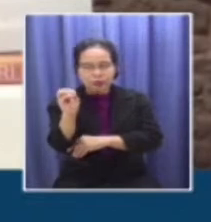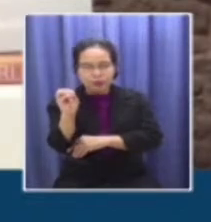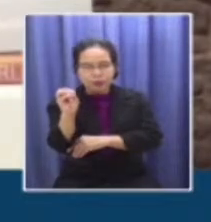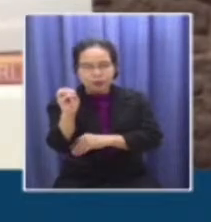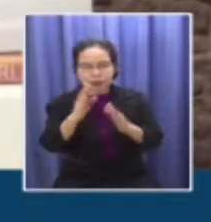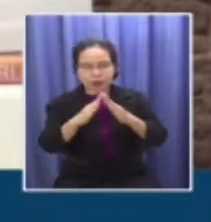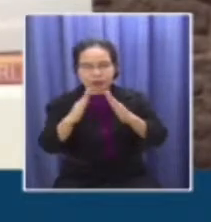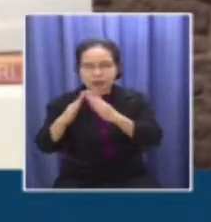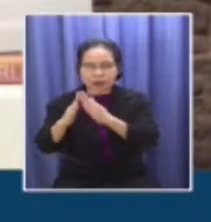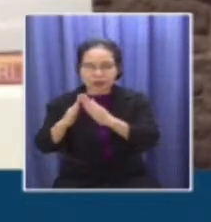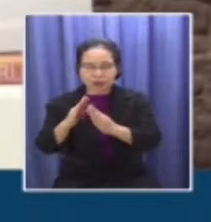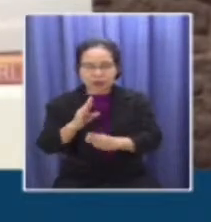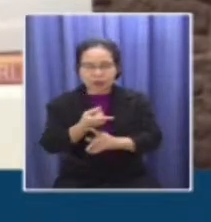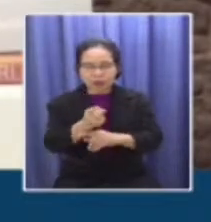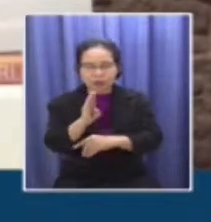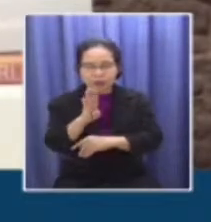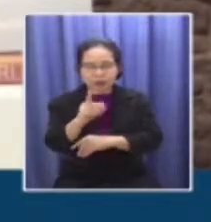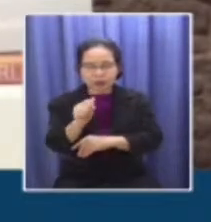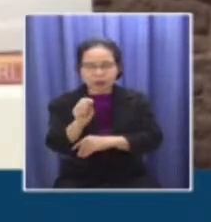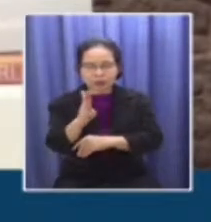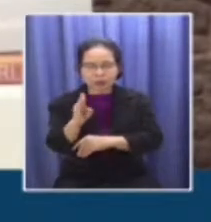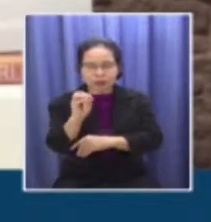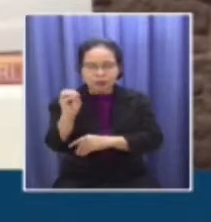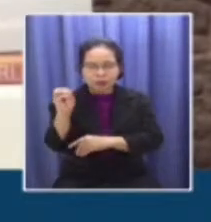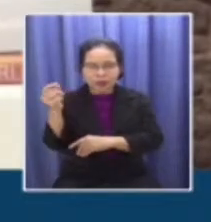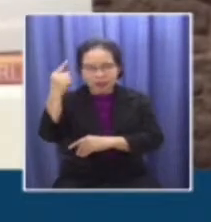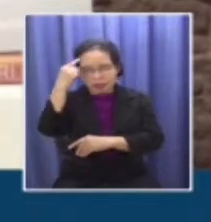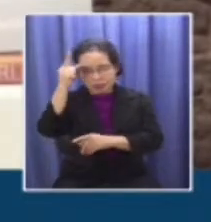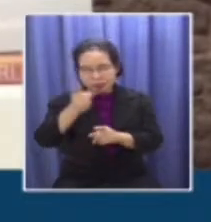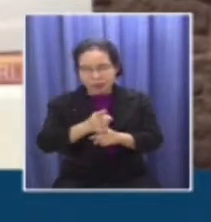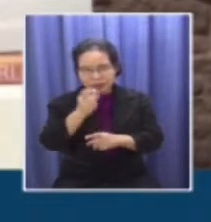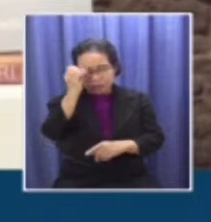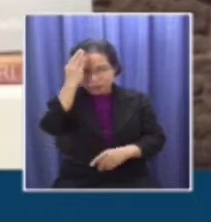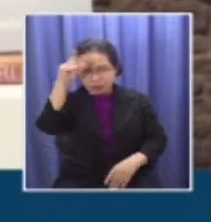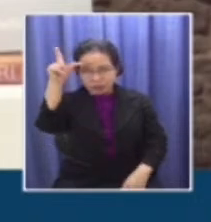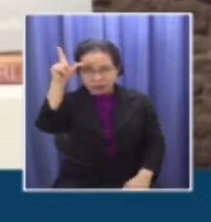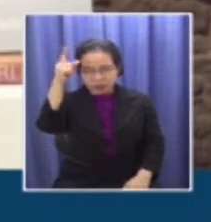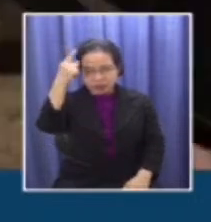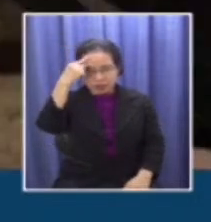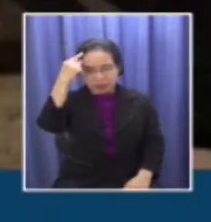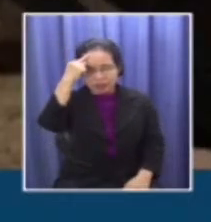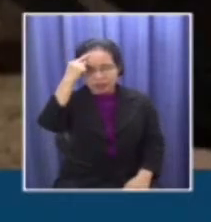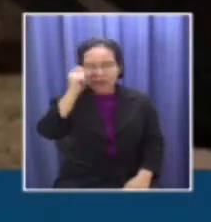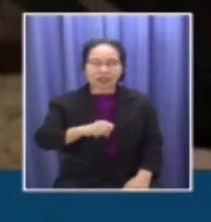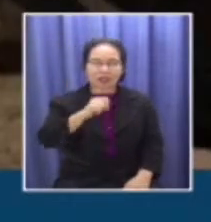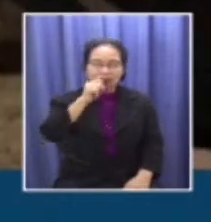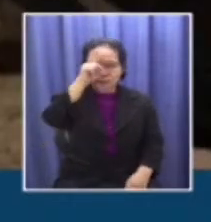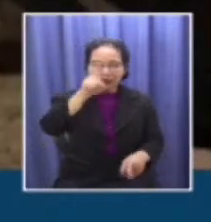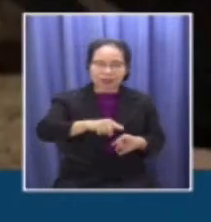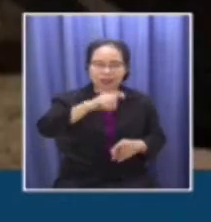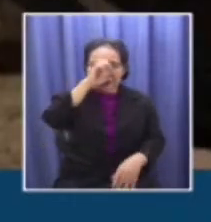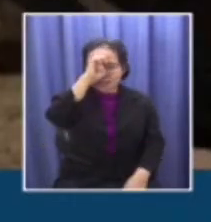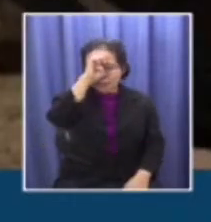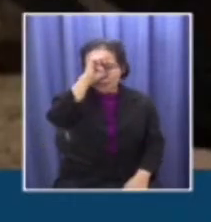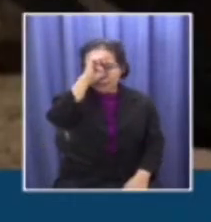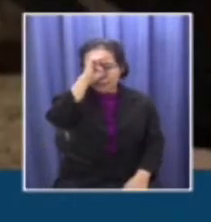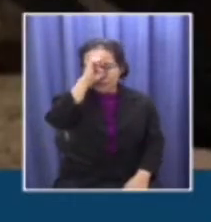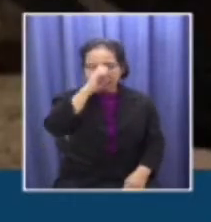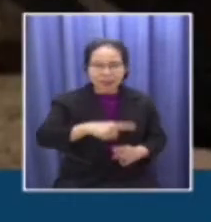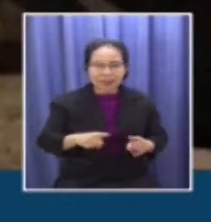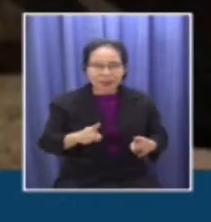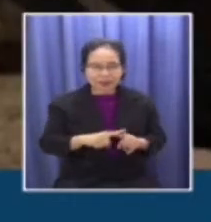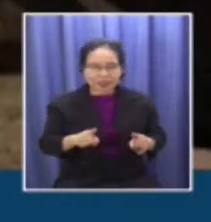de aboa na aye ne ba ne sen na ya se eye aboa fie pase afrim pamprom iba po